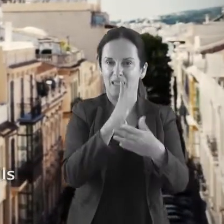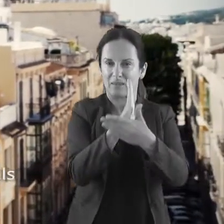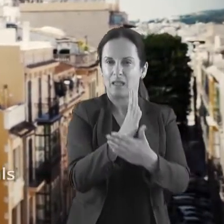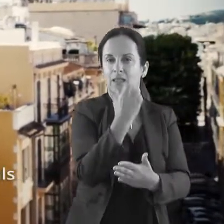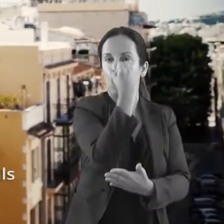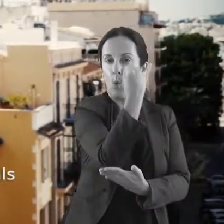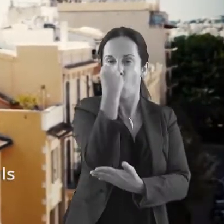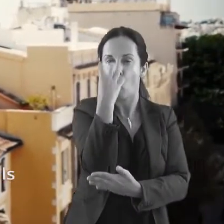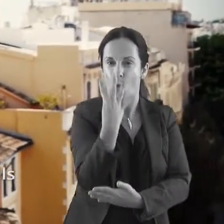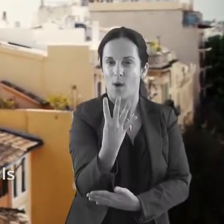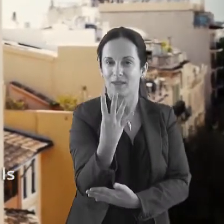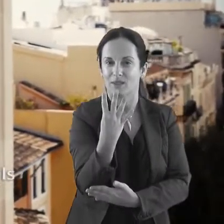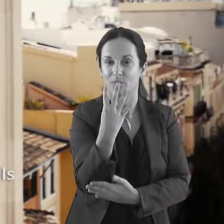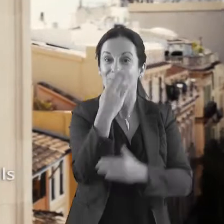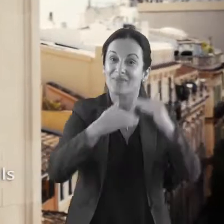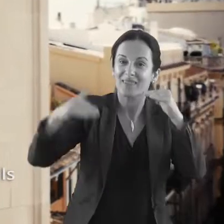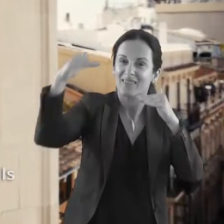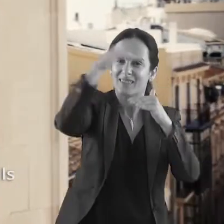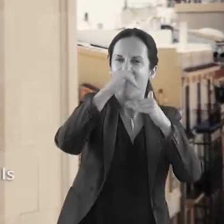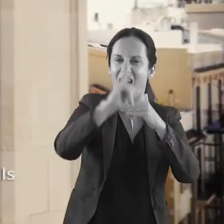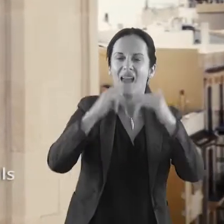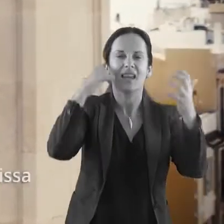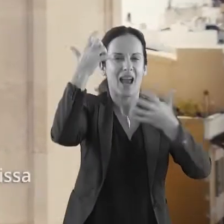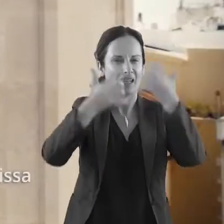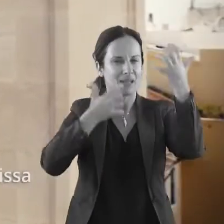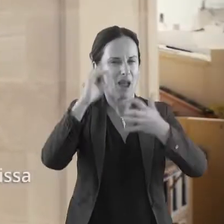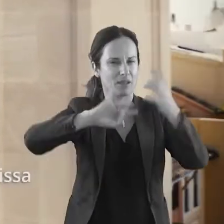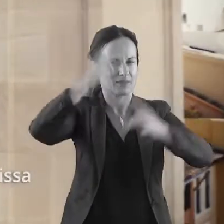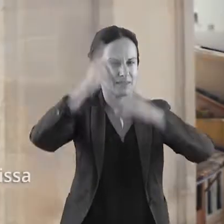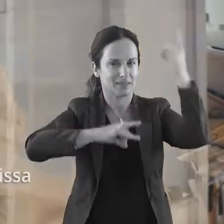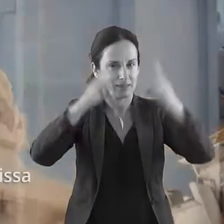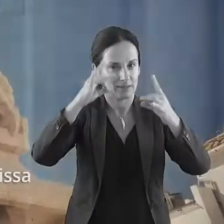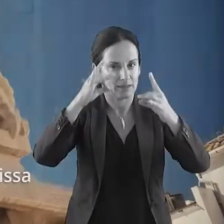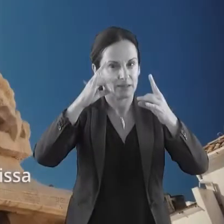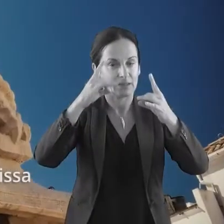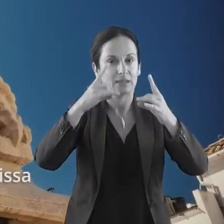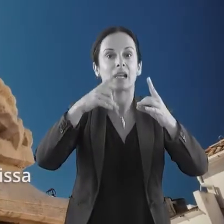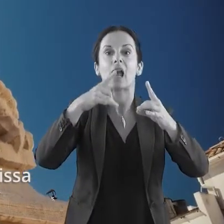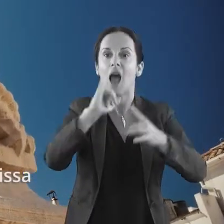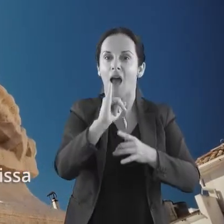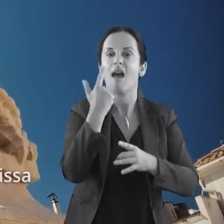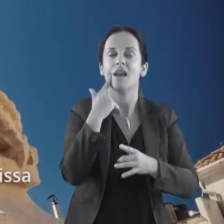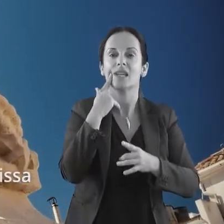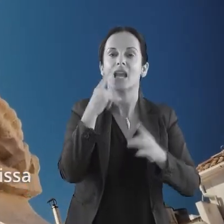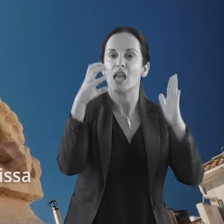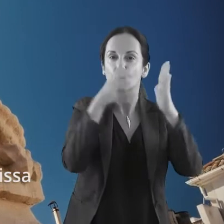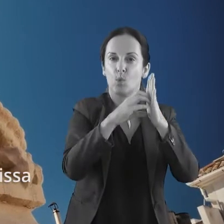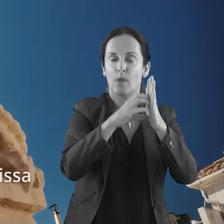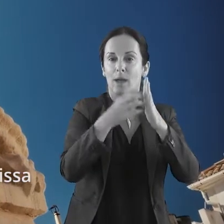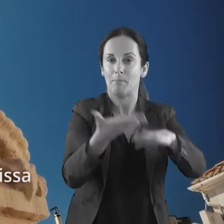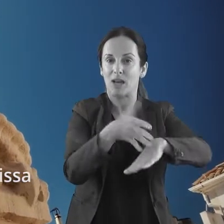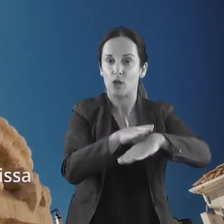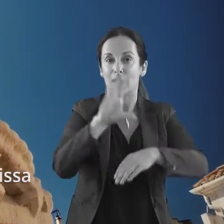La façana és coronada per escultures d'animals fantàstics que duen els escuts de Mallorca, Menorca, Eivissa i